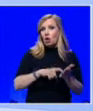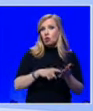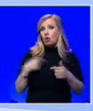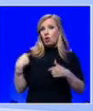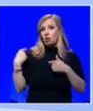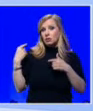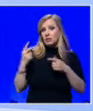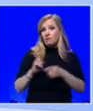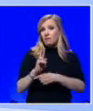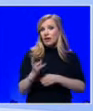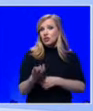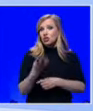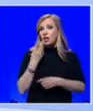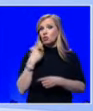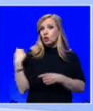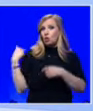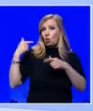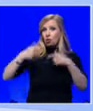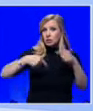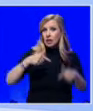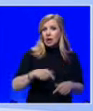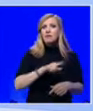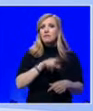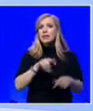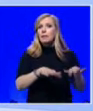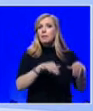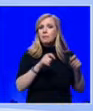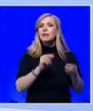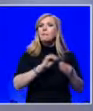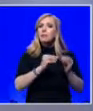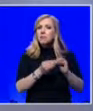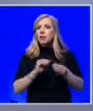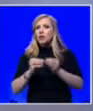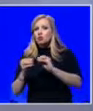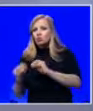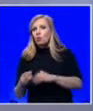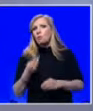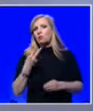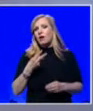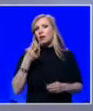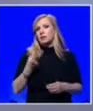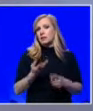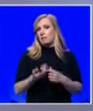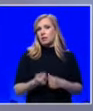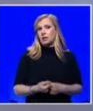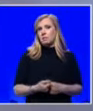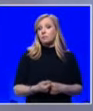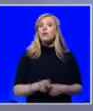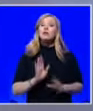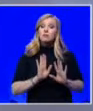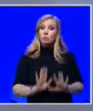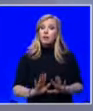година насам, ще видите, че всеки парламент нещо е пипал някой по 2-3 пъти. Добре, сега трябва ли да остане